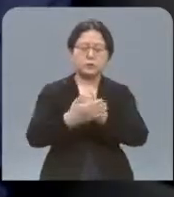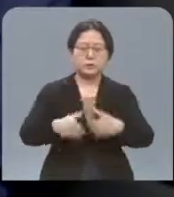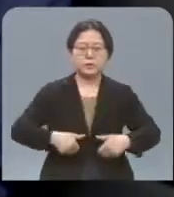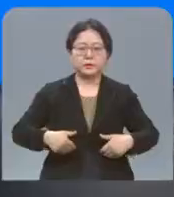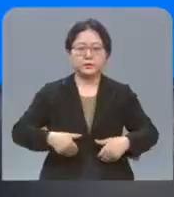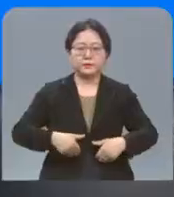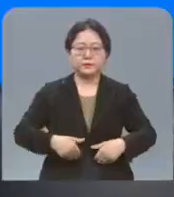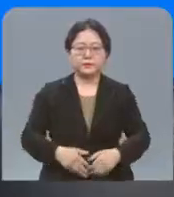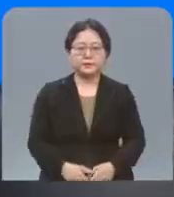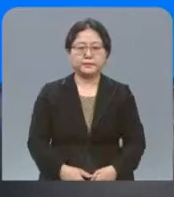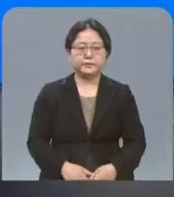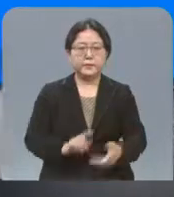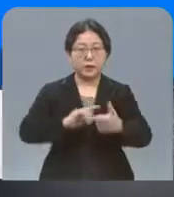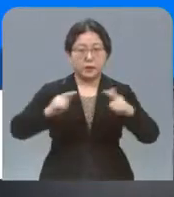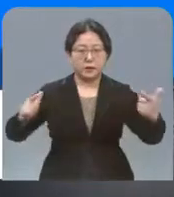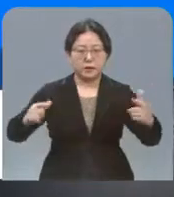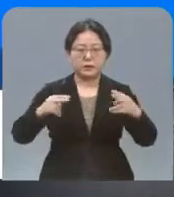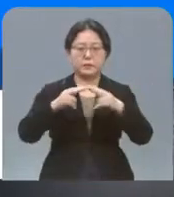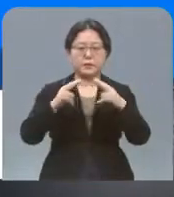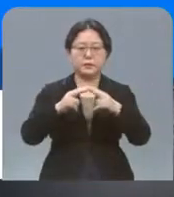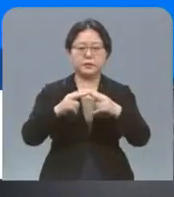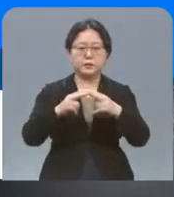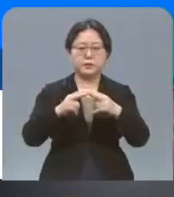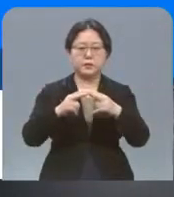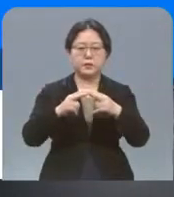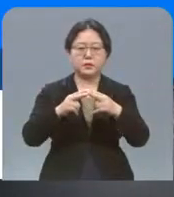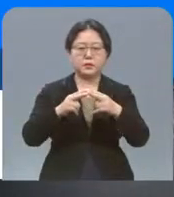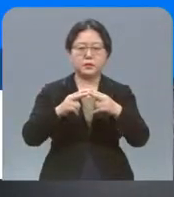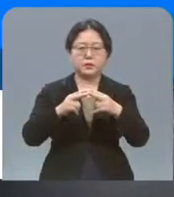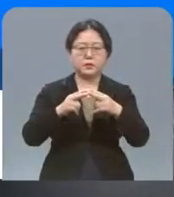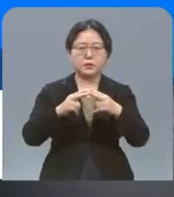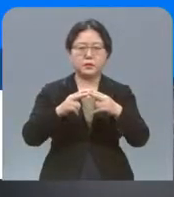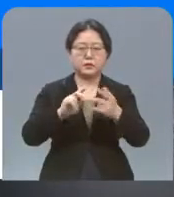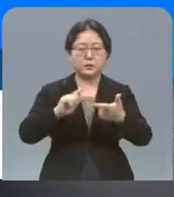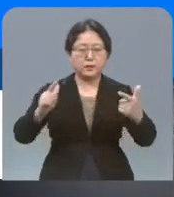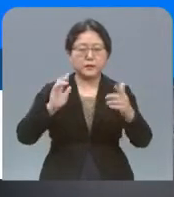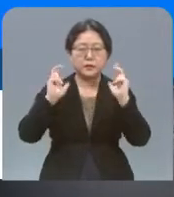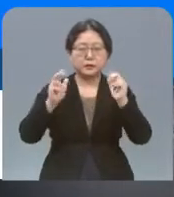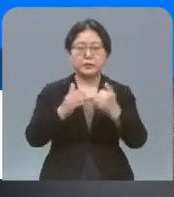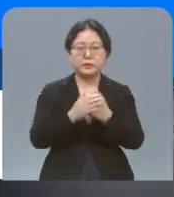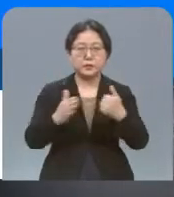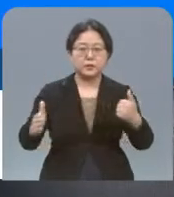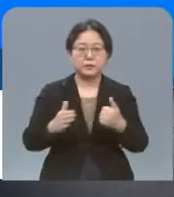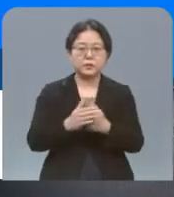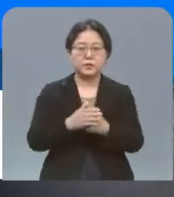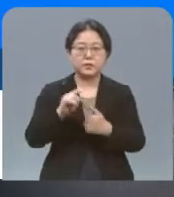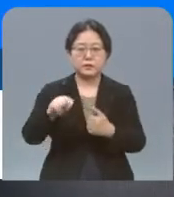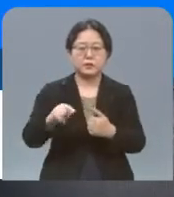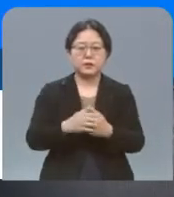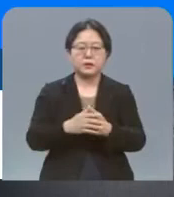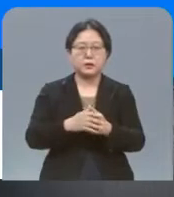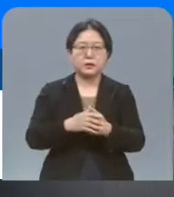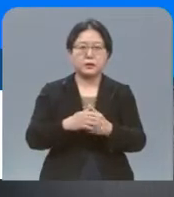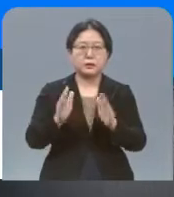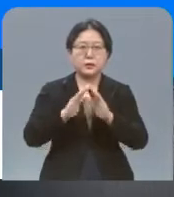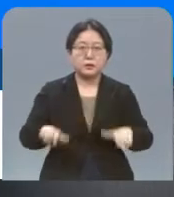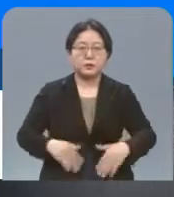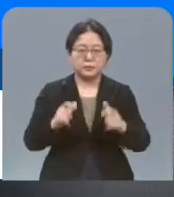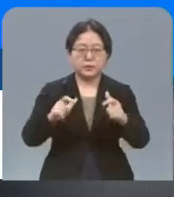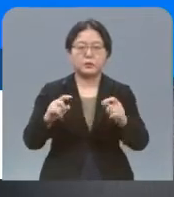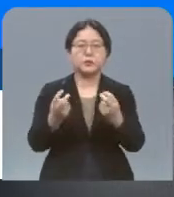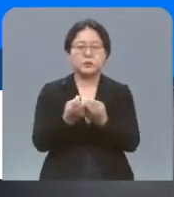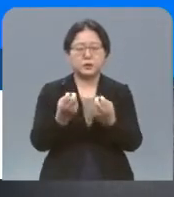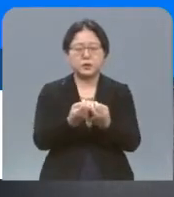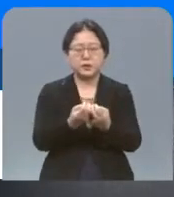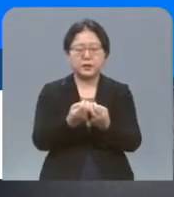필요합니다. 그 여러 가지 반도체 관련 전후방 산업도 있기 때문에 그런 것을 우리 지역에 어떻게